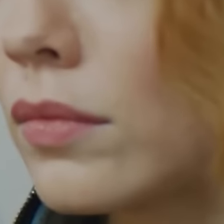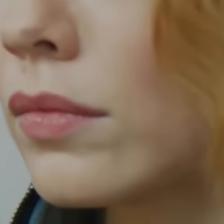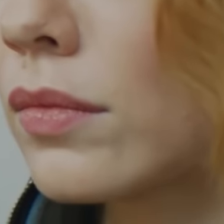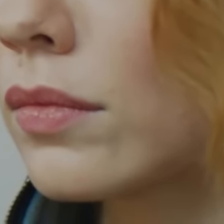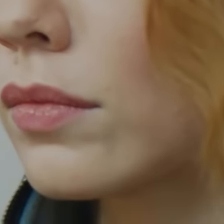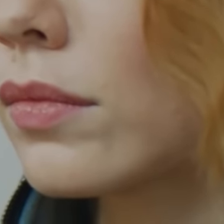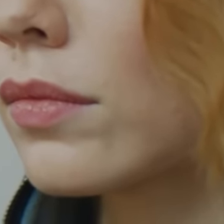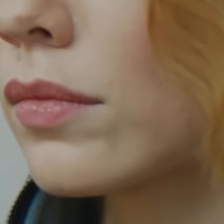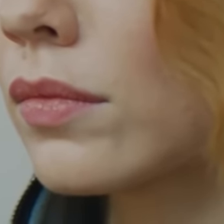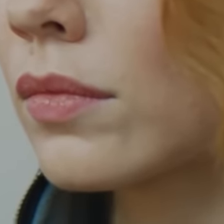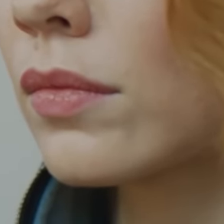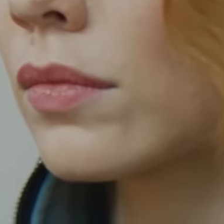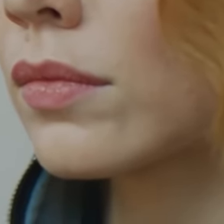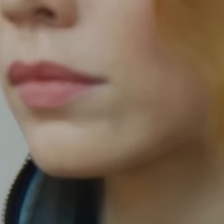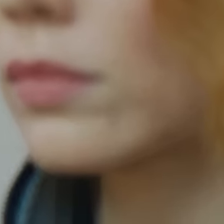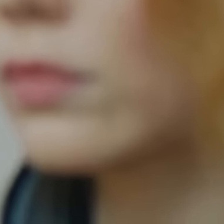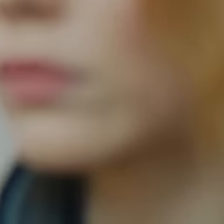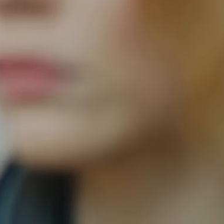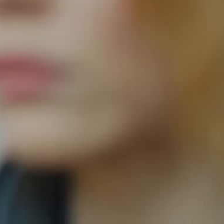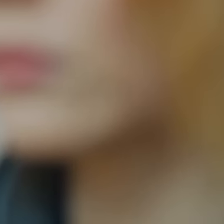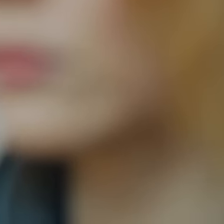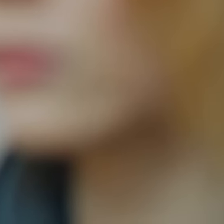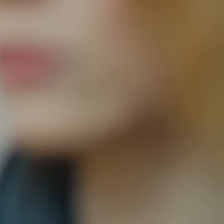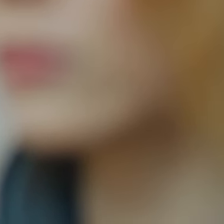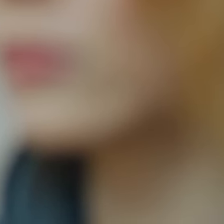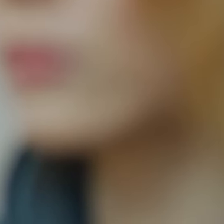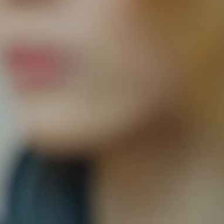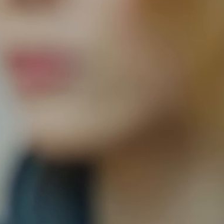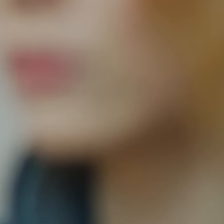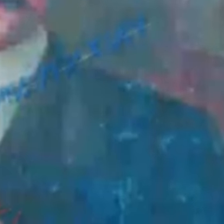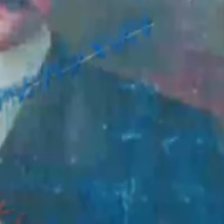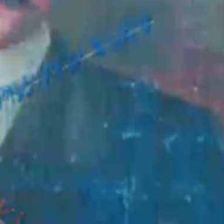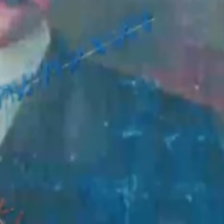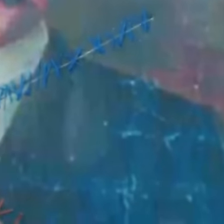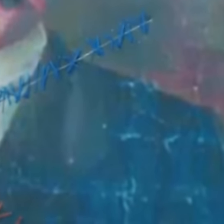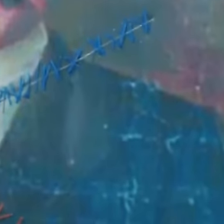Asılmış suratı netken sağ arkadaki Tarık'ın yüzü açıldı.